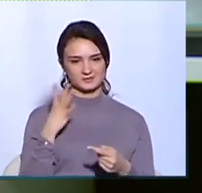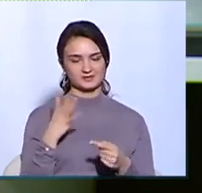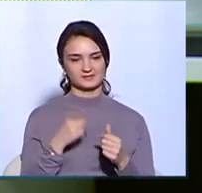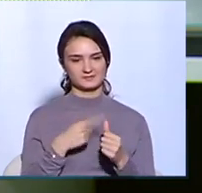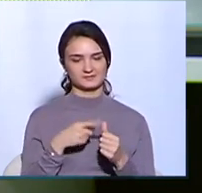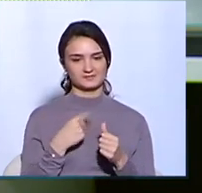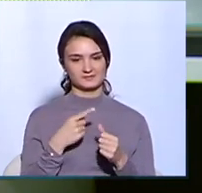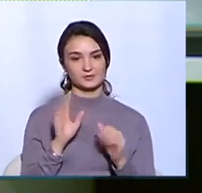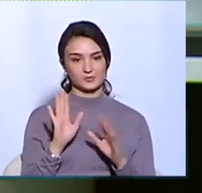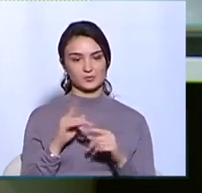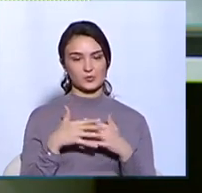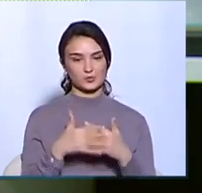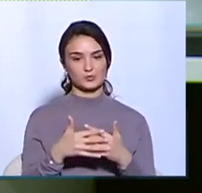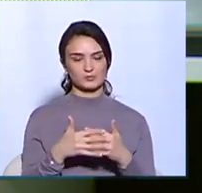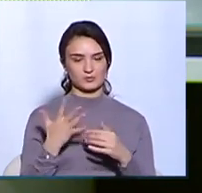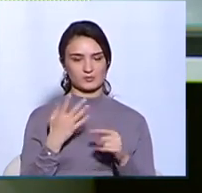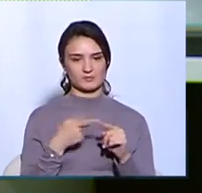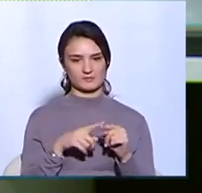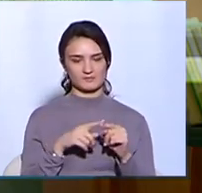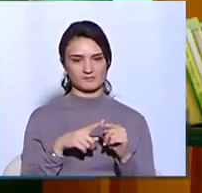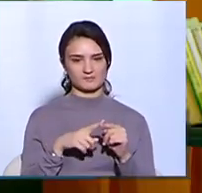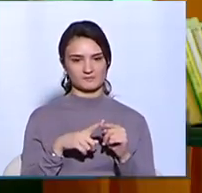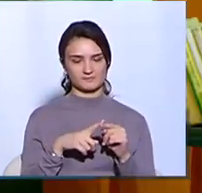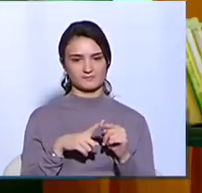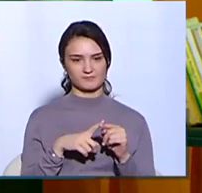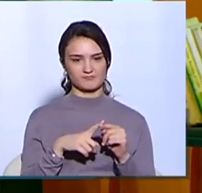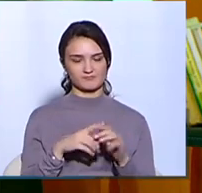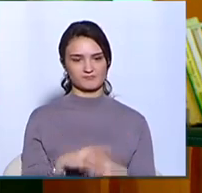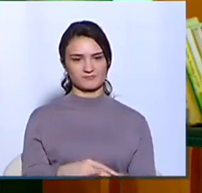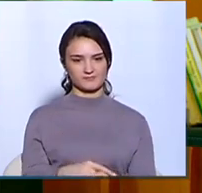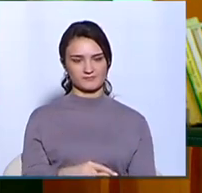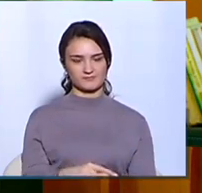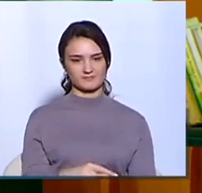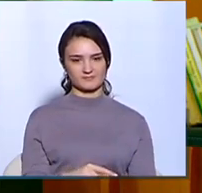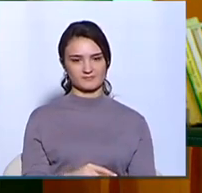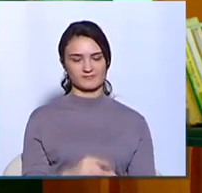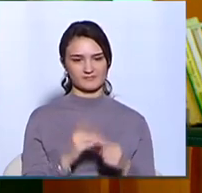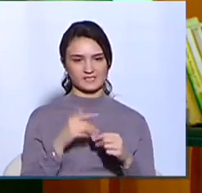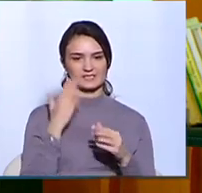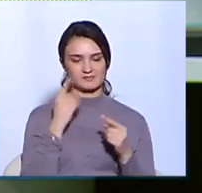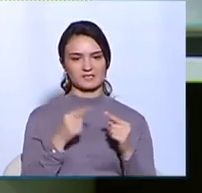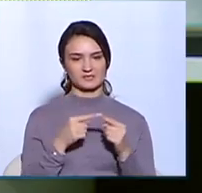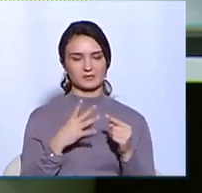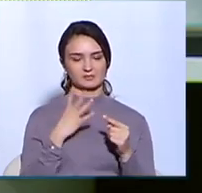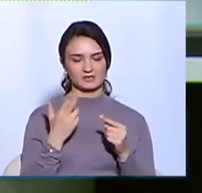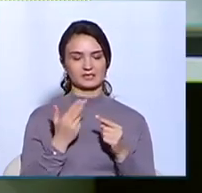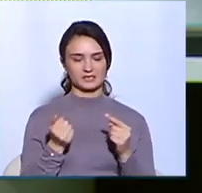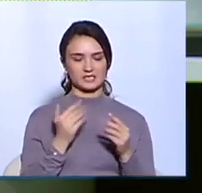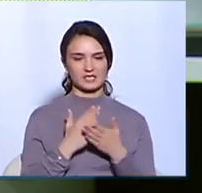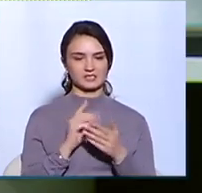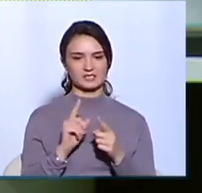იგი გააჩნია ორსულობის რომელ პერიოდში. ბებოს ნაჭამად ყემალმაო, ხო, დაახლოებით. ესე იგი სიმართლე ყოფილა. არის